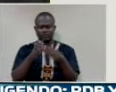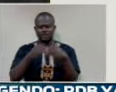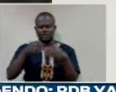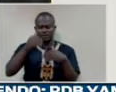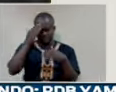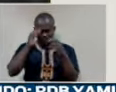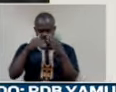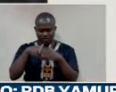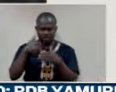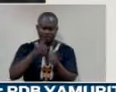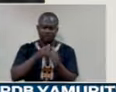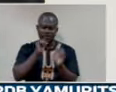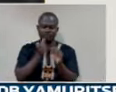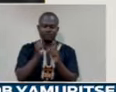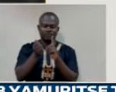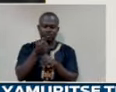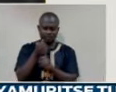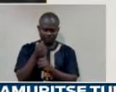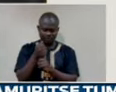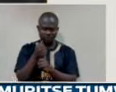kuko buri muhanzi ntiwamugeraho